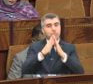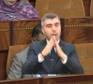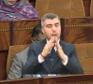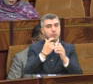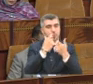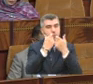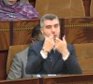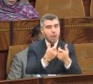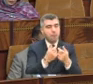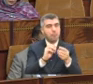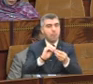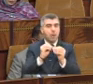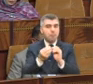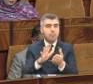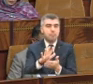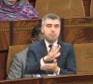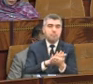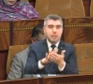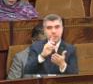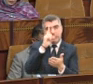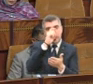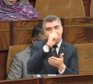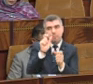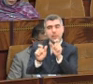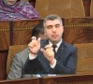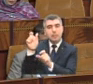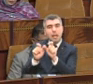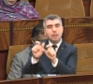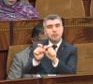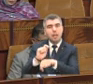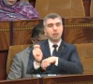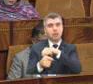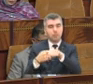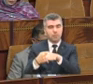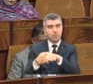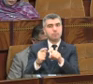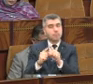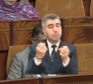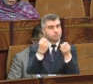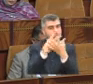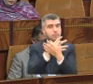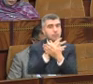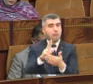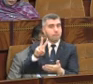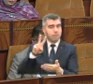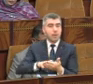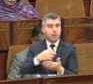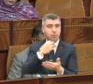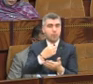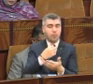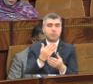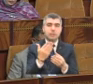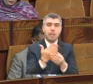على حجم الاختلالات وحجم المعاناة ديال المواطنين في العالم القروي. غادي تصدموا السيد الوزير بواحد الواقع مر السبب